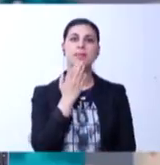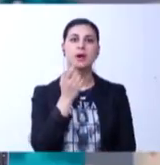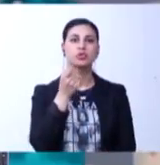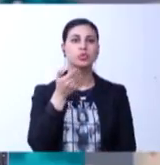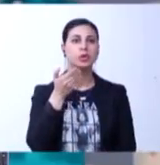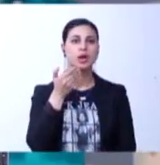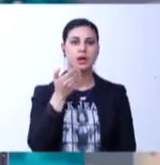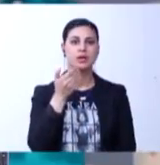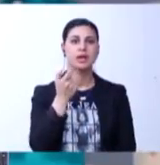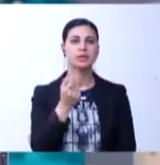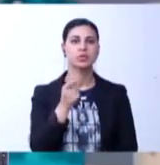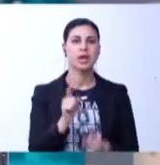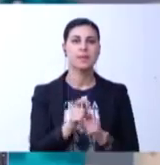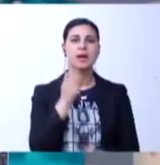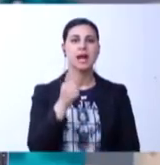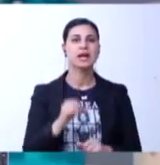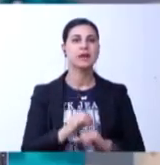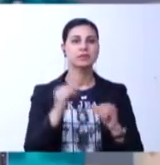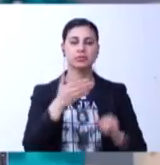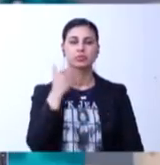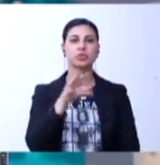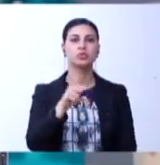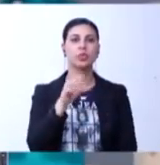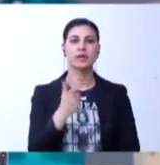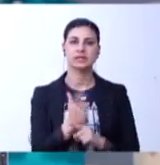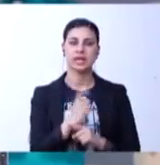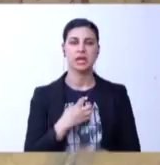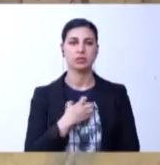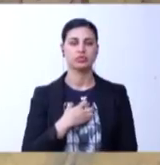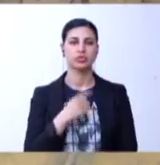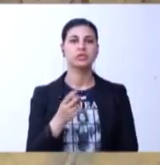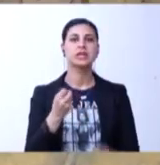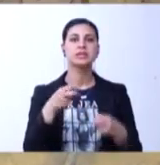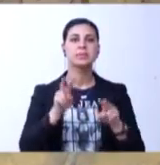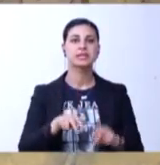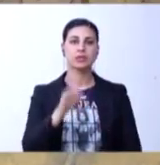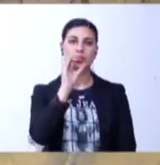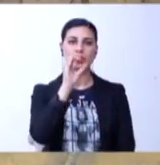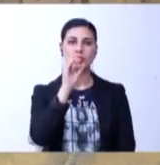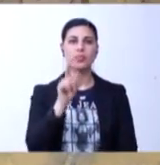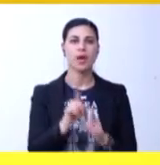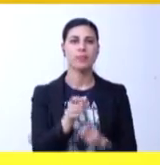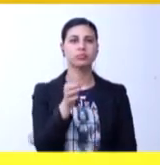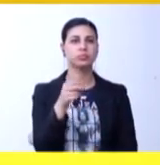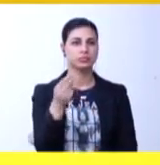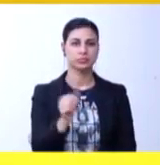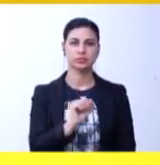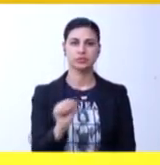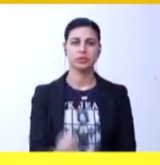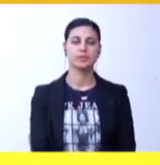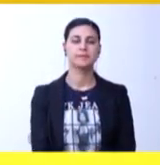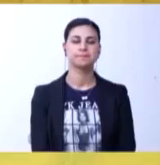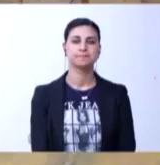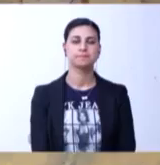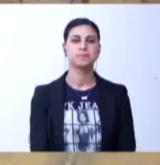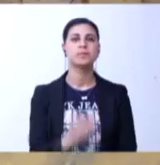შედარებით არ არის კარგად განვითარებული და წოვა არის ძალიან მნიშვნელოვანი. ანუ ხელოვნურად არ უნდა გავაზარმოცოთ შვილები. თია, გვაქვს შეკითხვა? დიახ. შეკითხვა